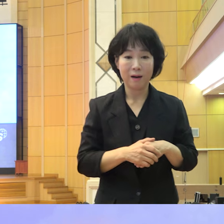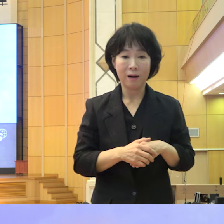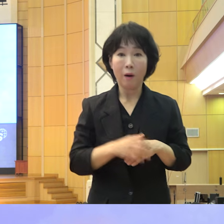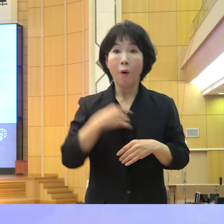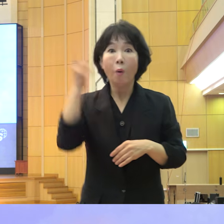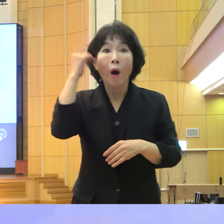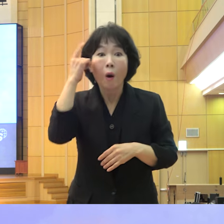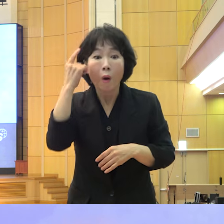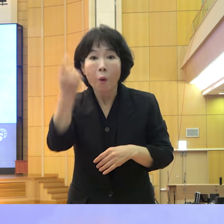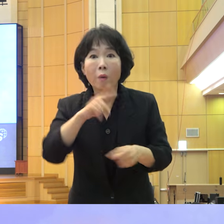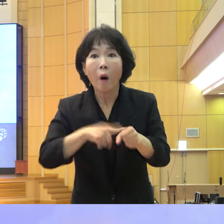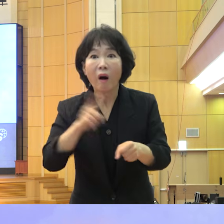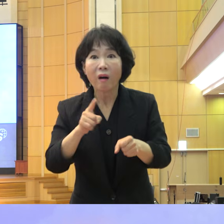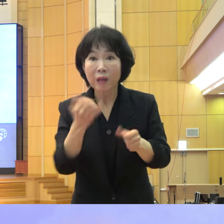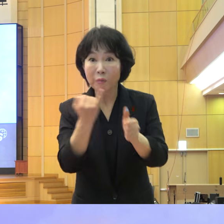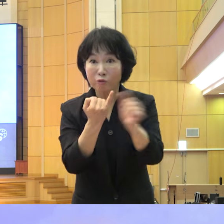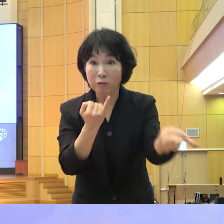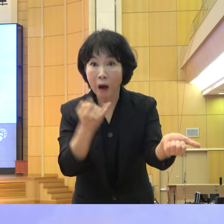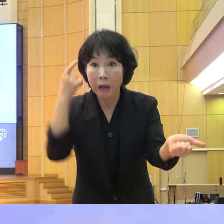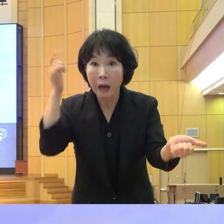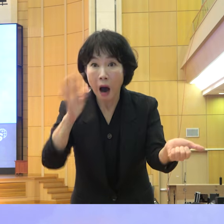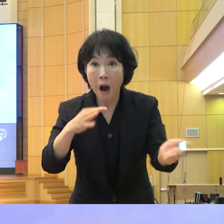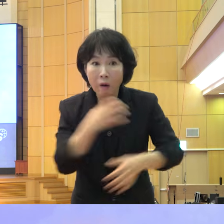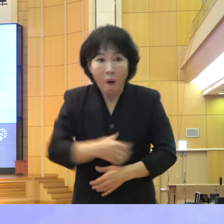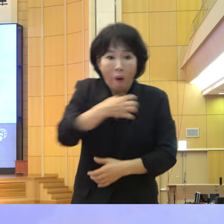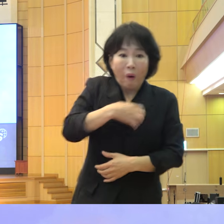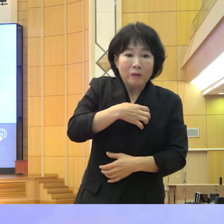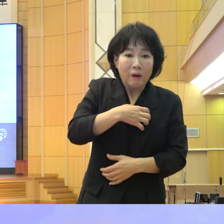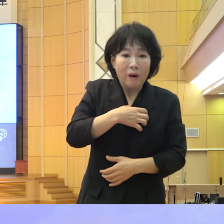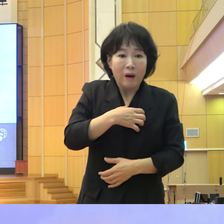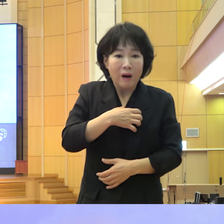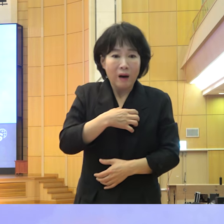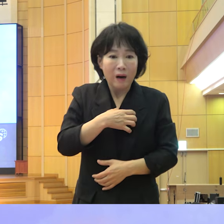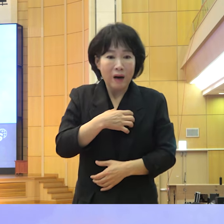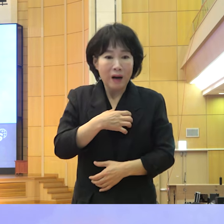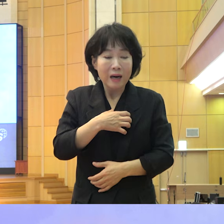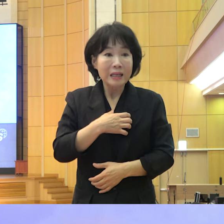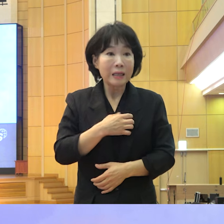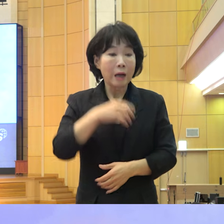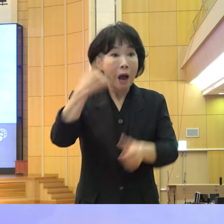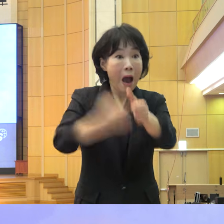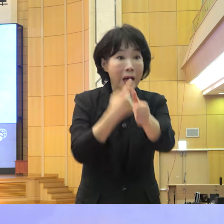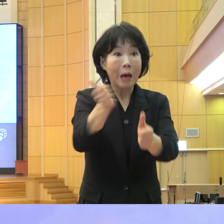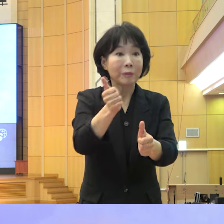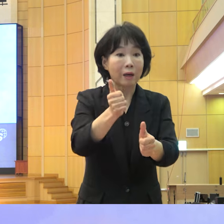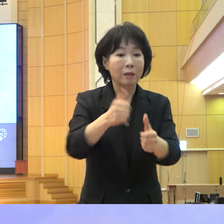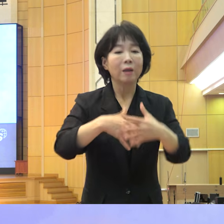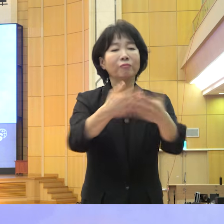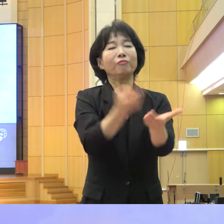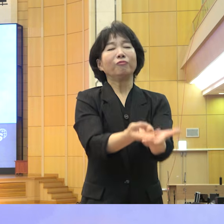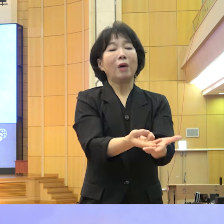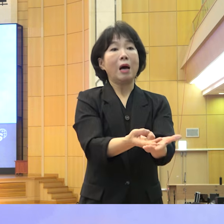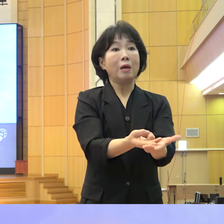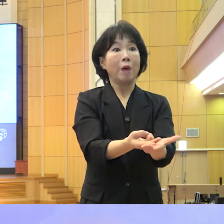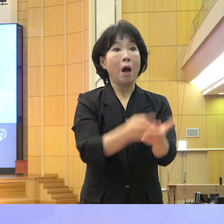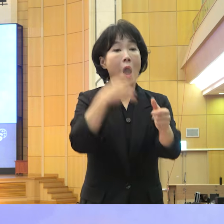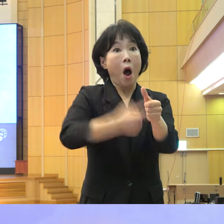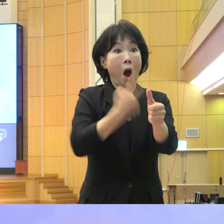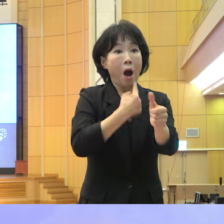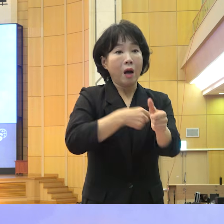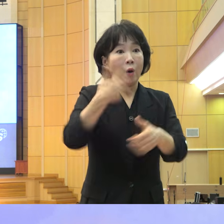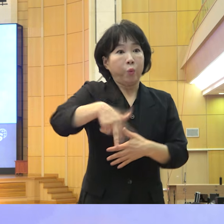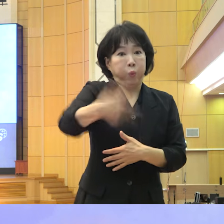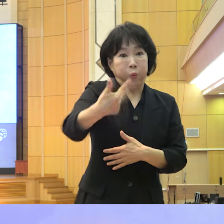목사인데도, 아이고, 죽었나 보다 하고 내려와 봤더니, 세상에 그냥 오줌을 막 넣는데 그냥 피고름을 더불어 가지고